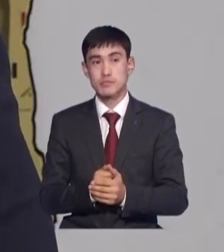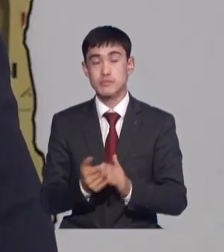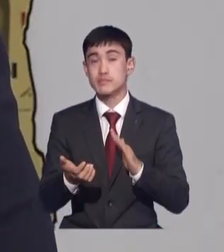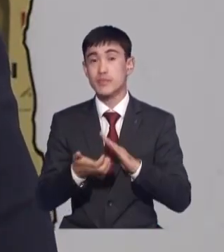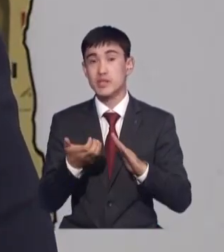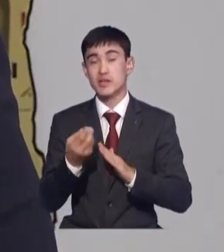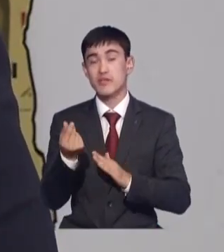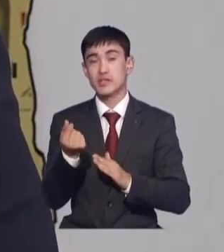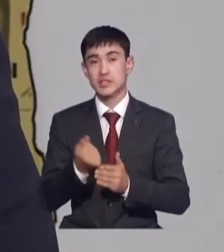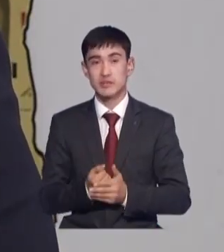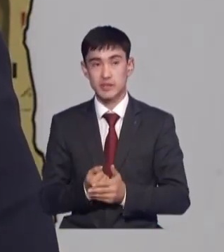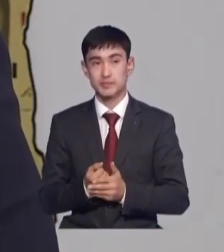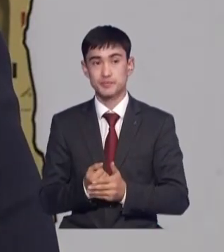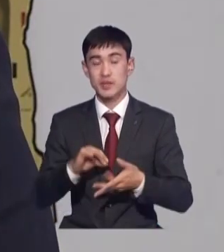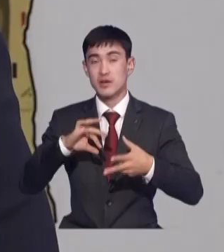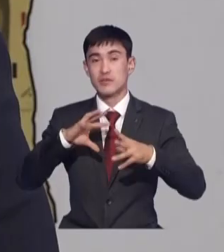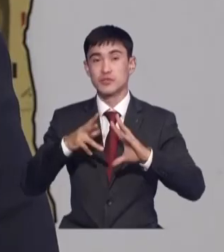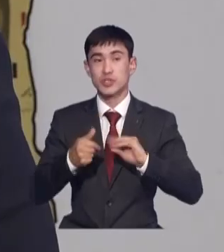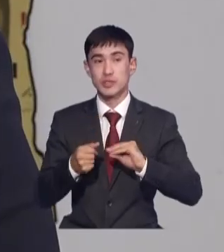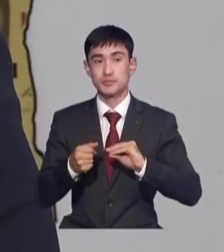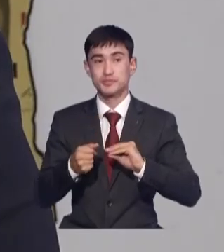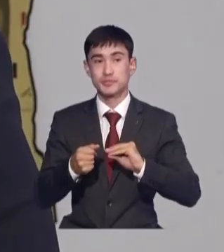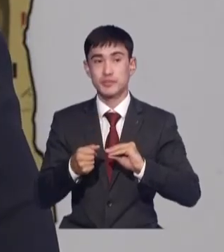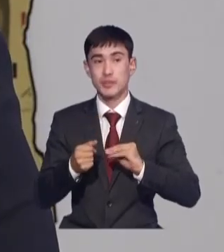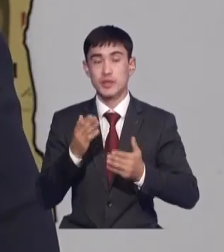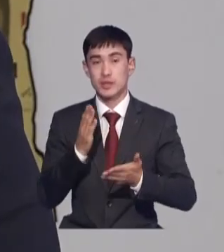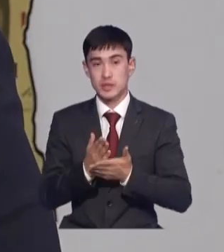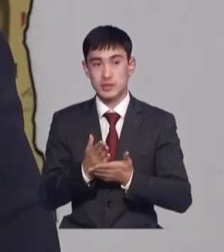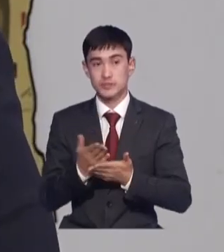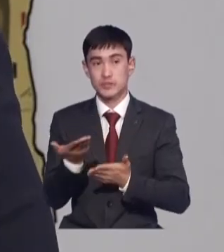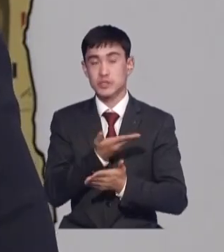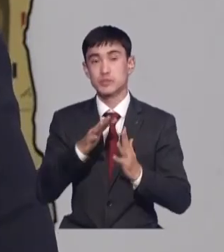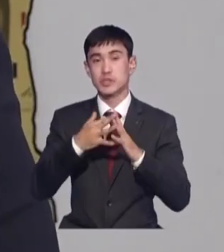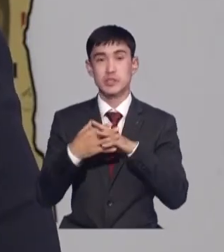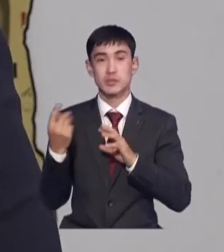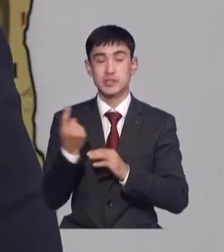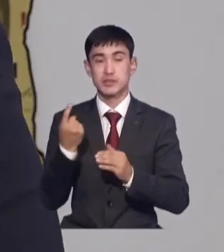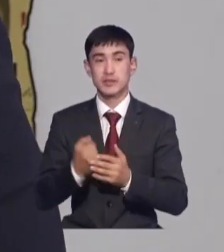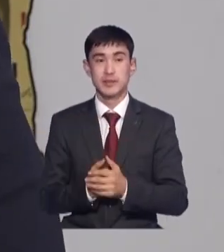недостаток финансирования в целом. Он очевиден в нашем сельском хозяйстве.